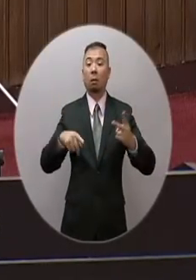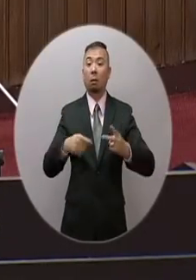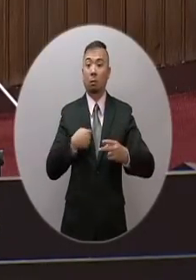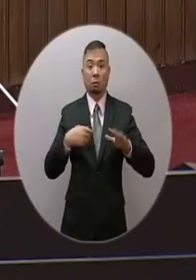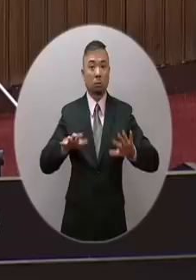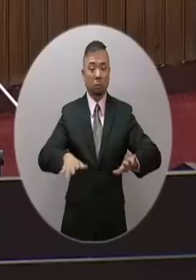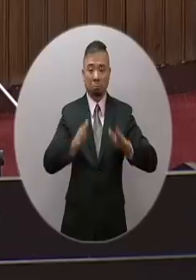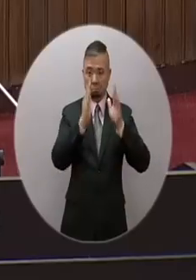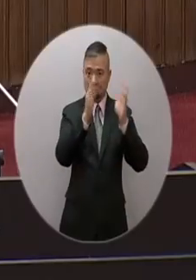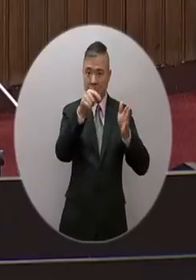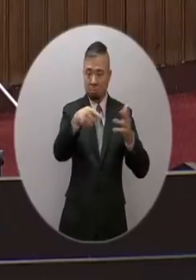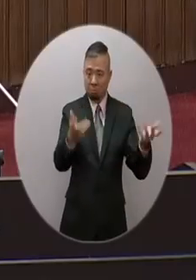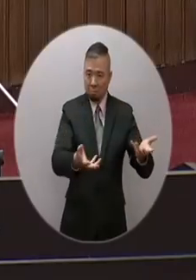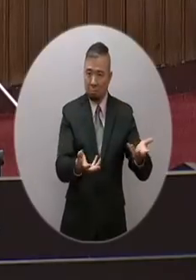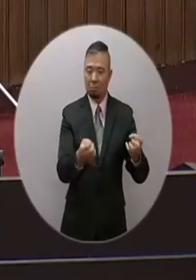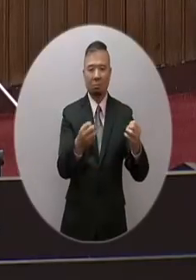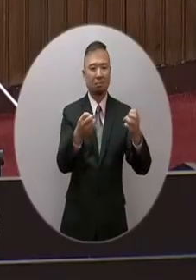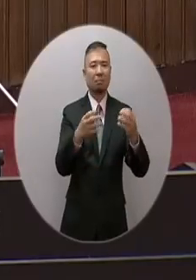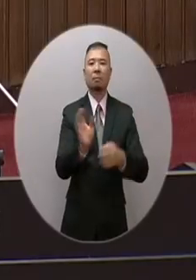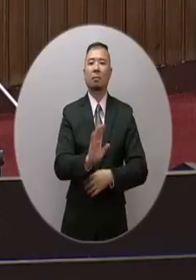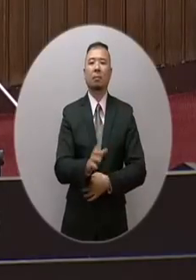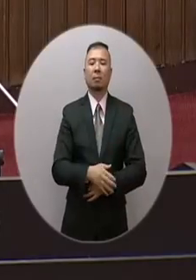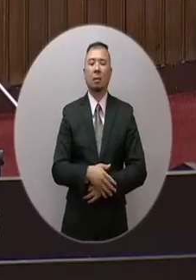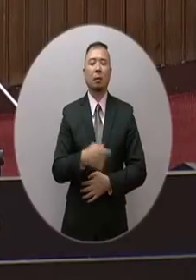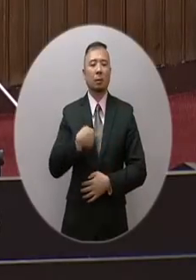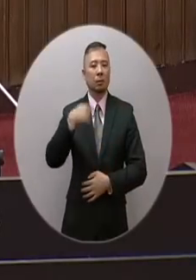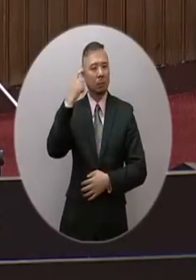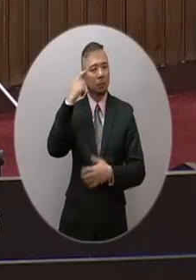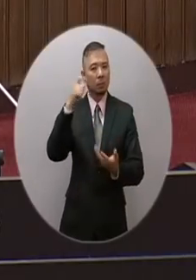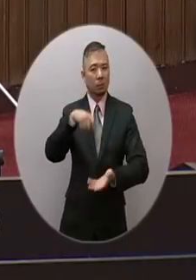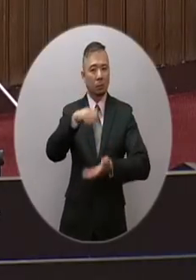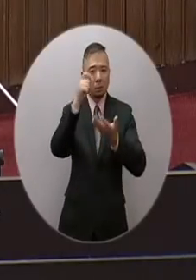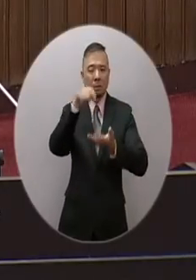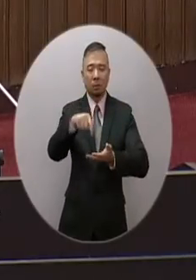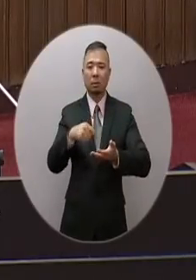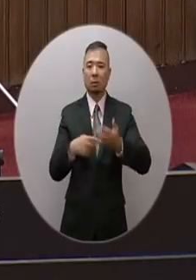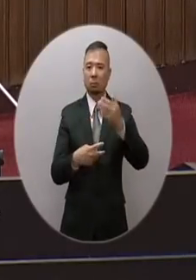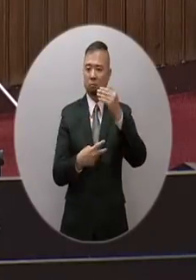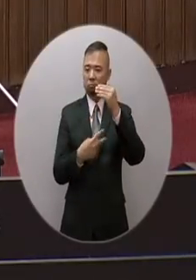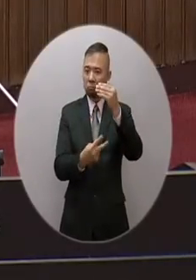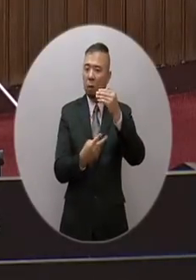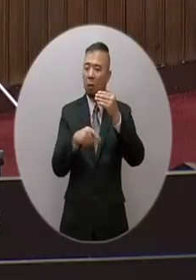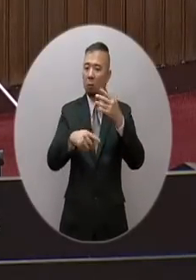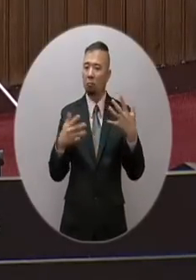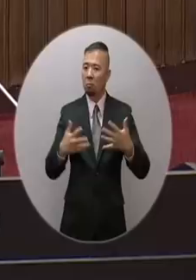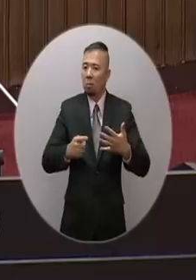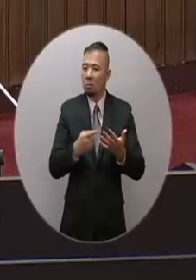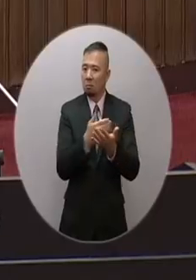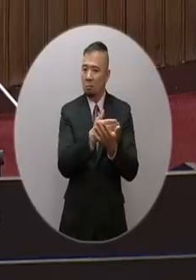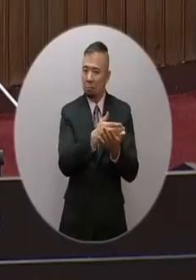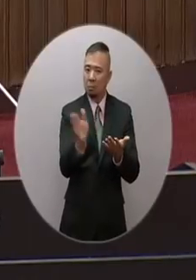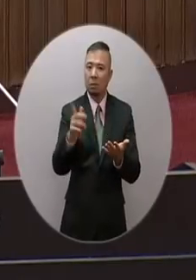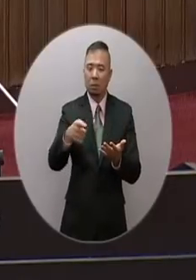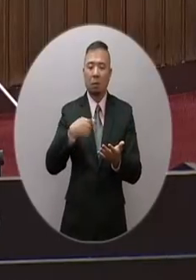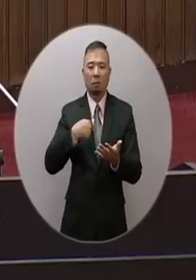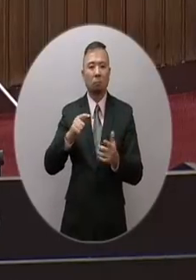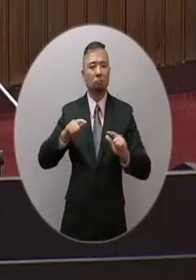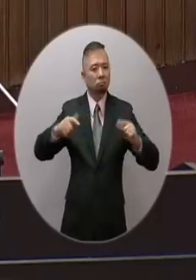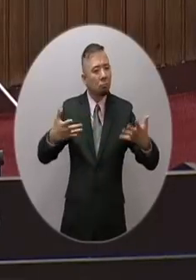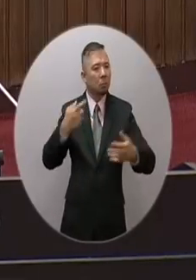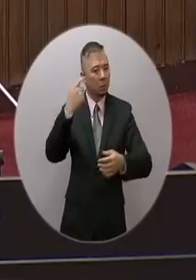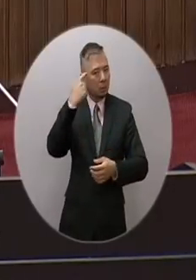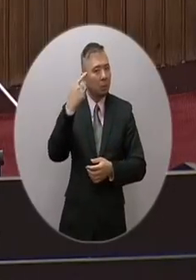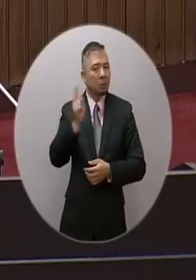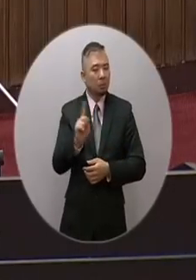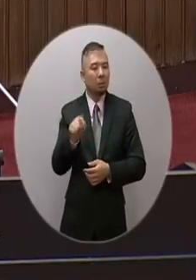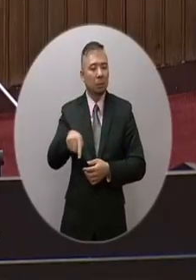而论，试图以如何面对处理九二共识为题，拟提以下意见供大